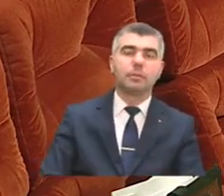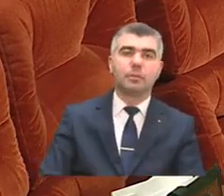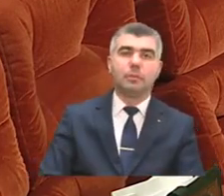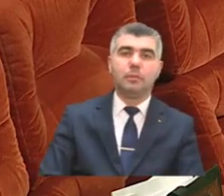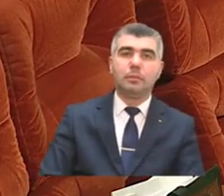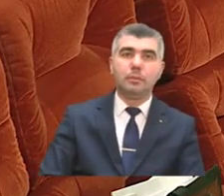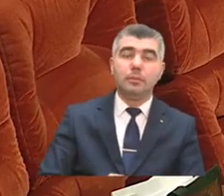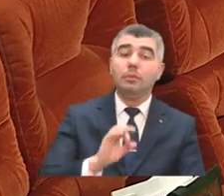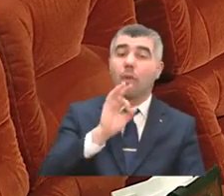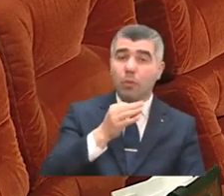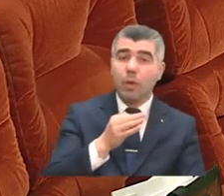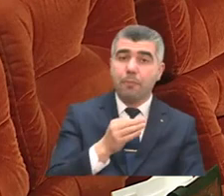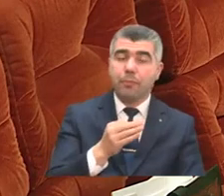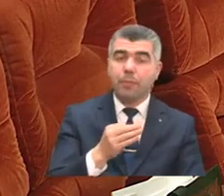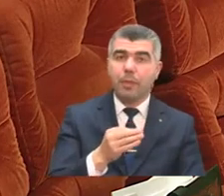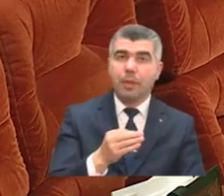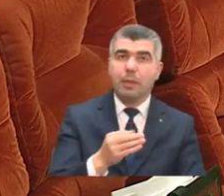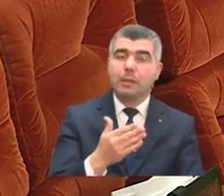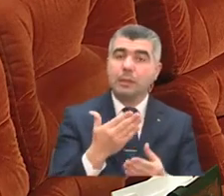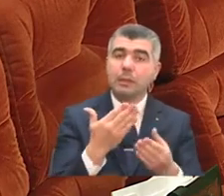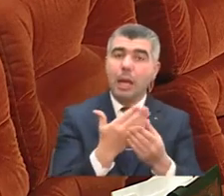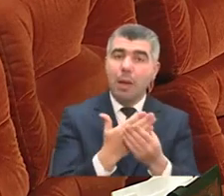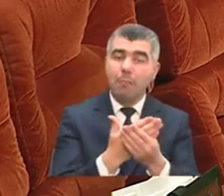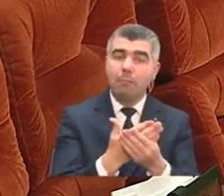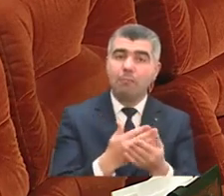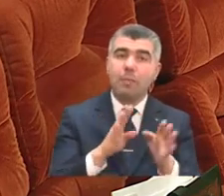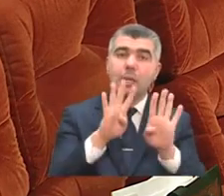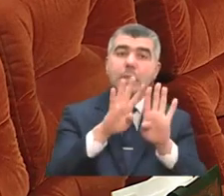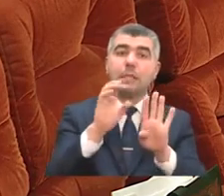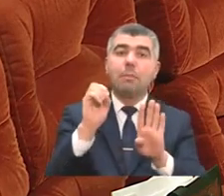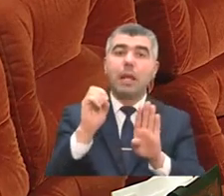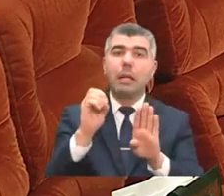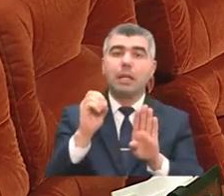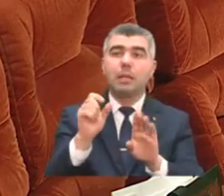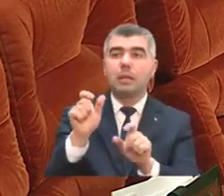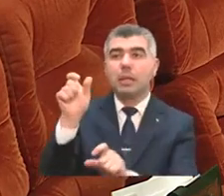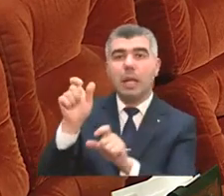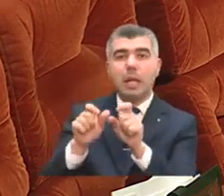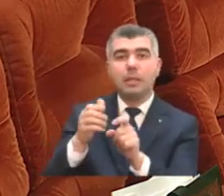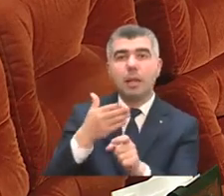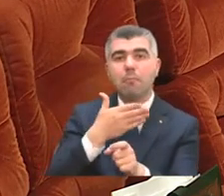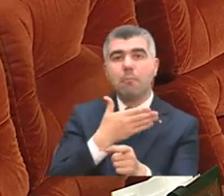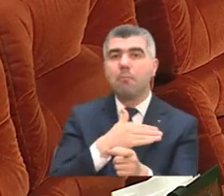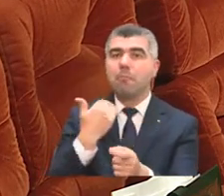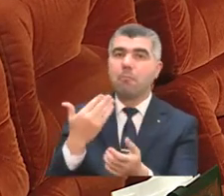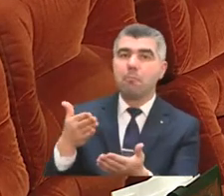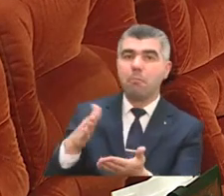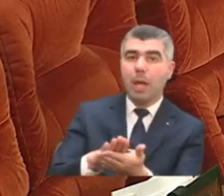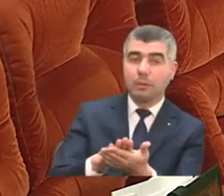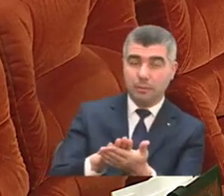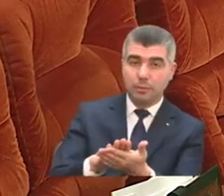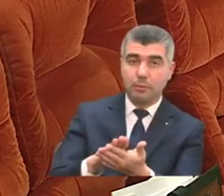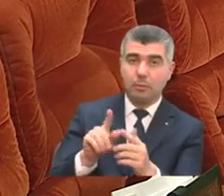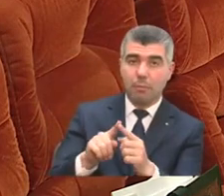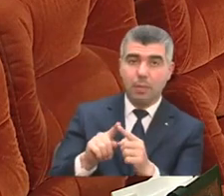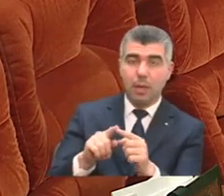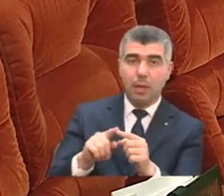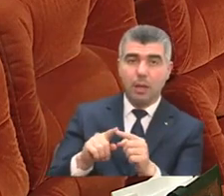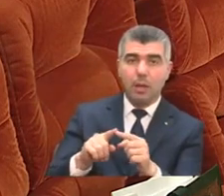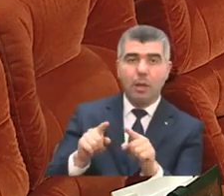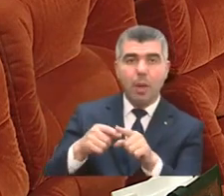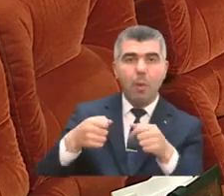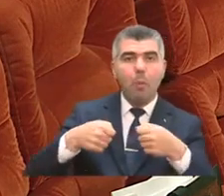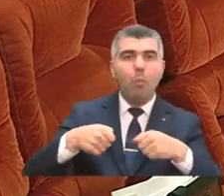تثبت مع الأسف تقريبا 80 قتيل، ولكن قارنوها مع الدراجات النارية اللي عندها